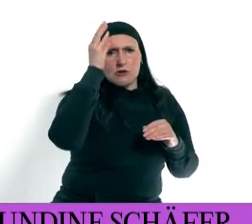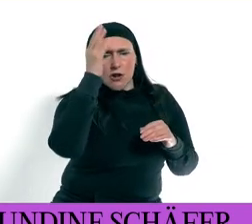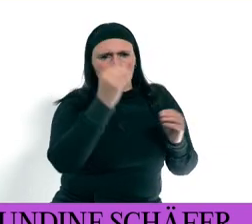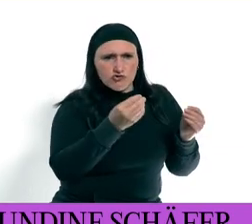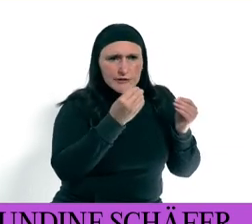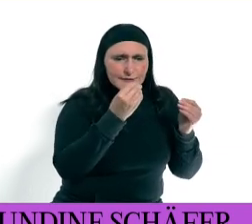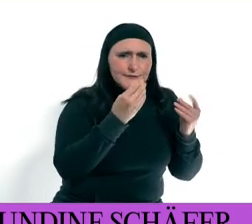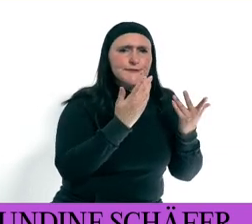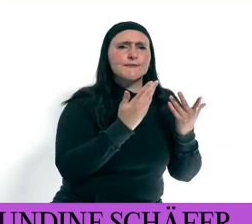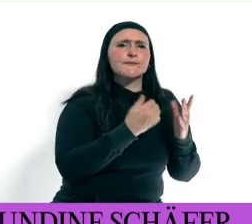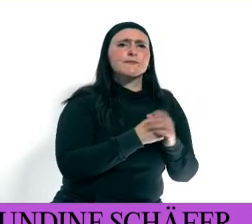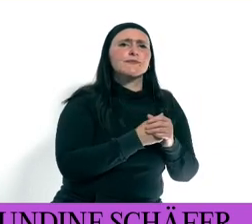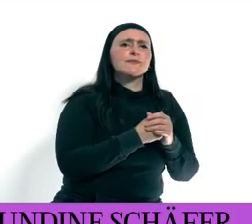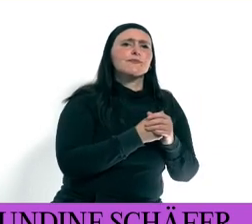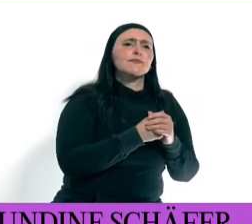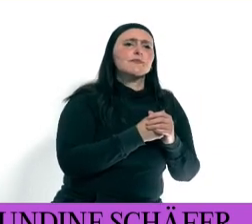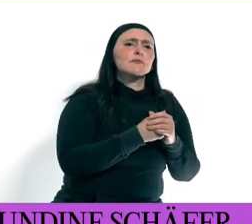Und wir wollen unser Wissen weitergeben.